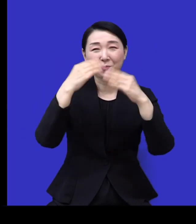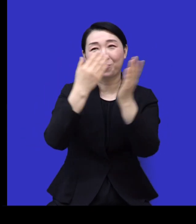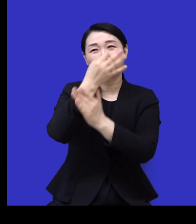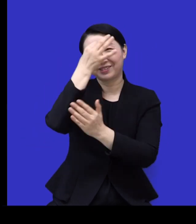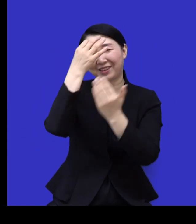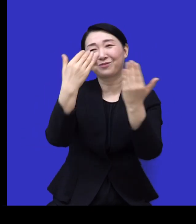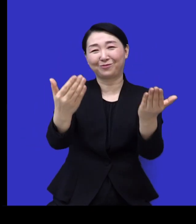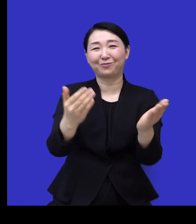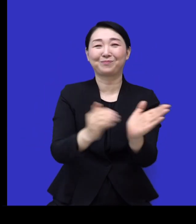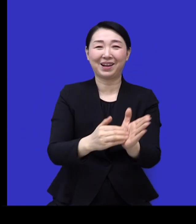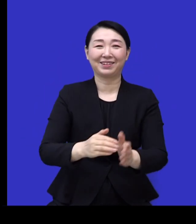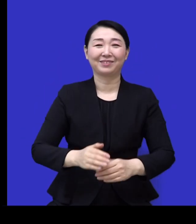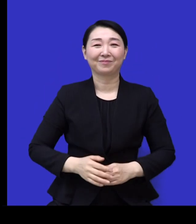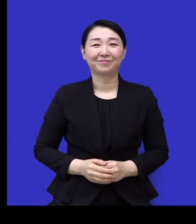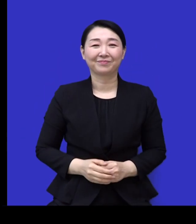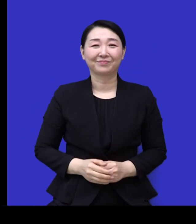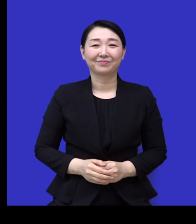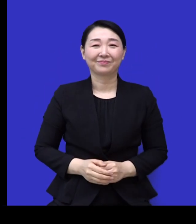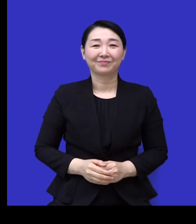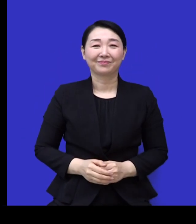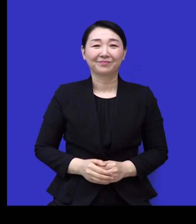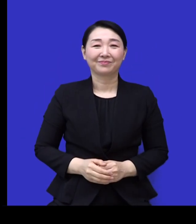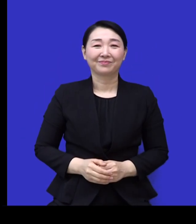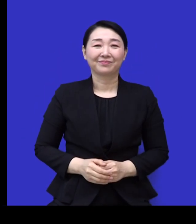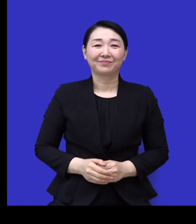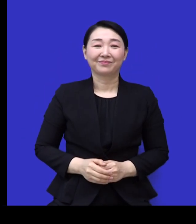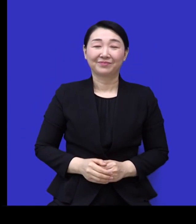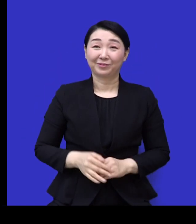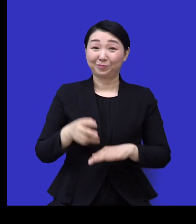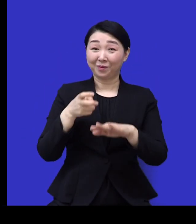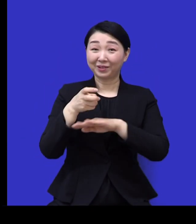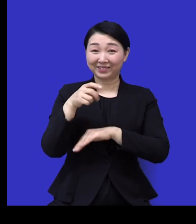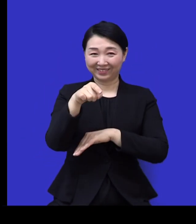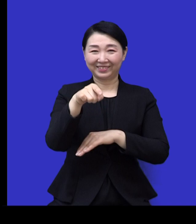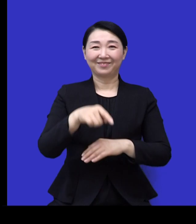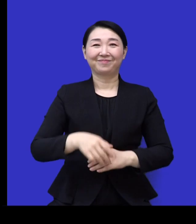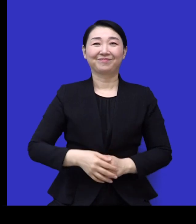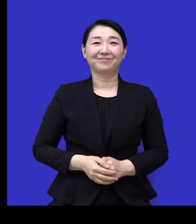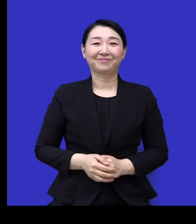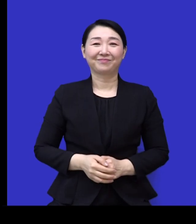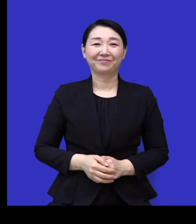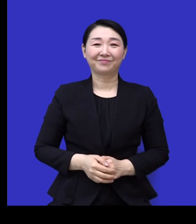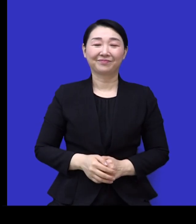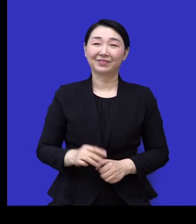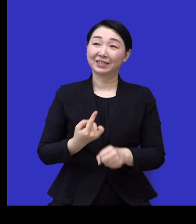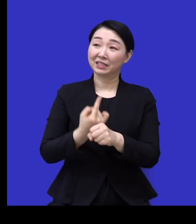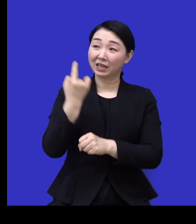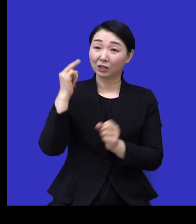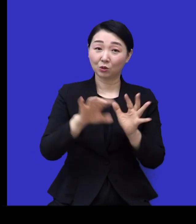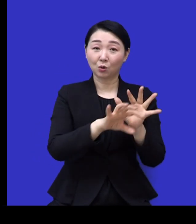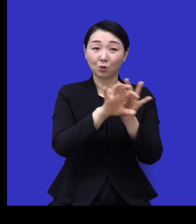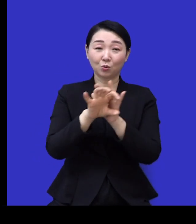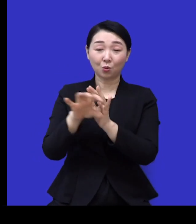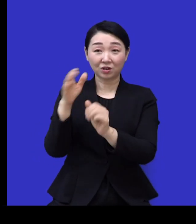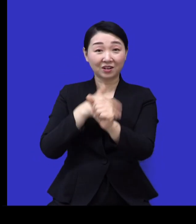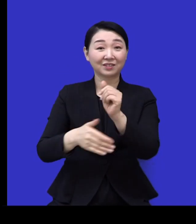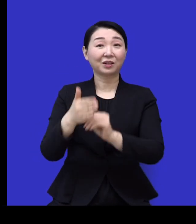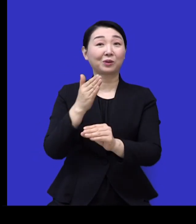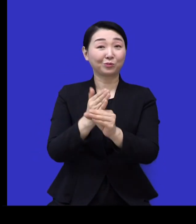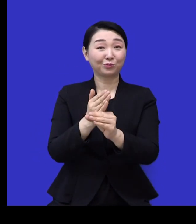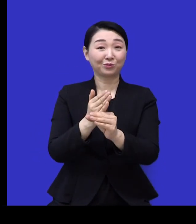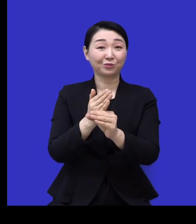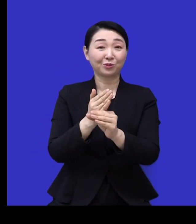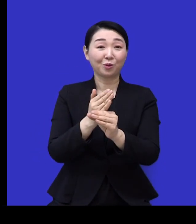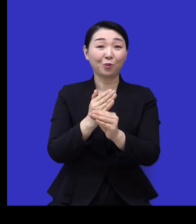기부해 주셔서 예. 네. 그리고 이 버스에 이제 작년에 코로나 시대에 정말